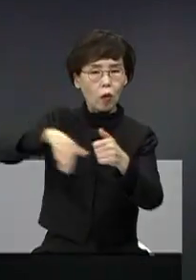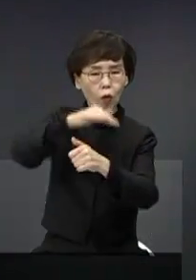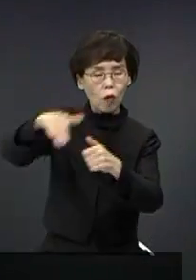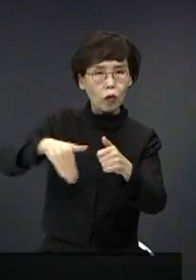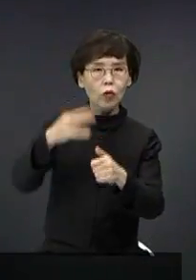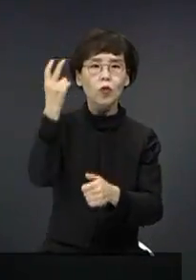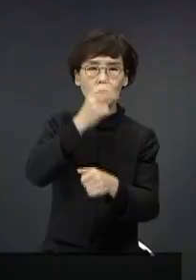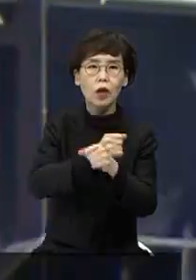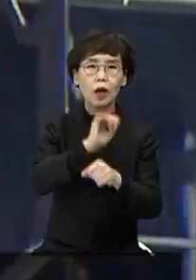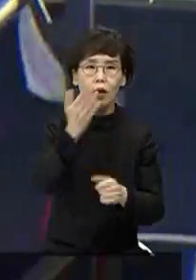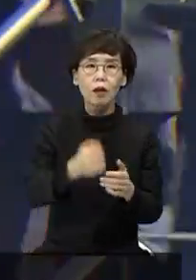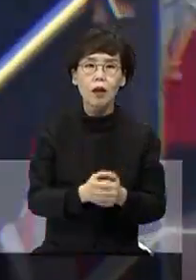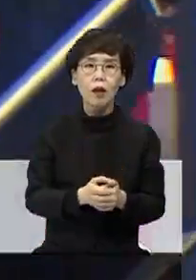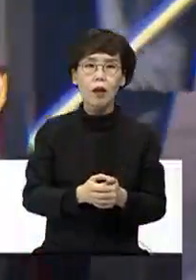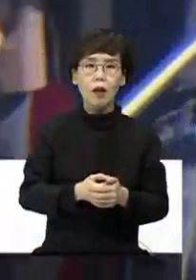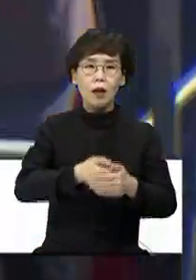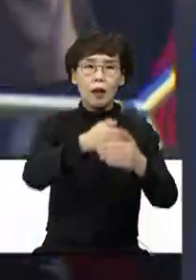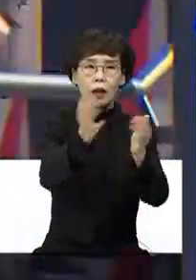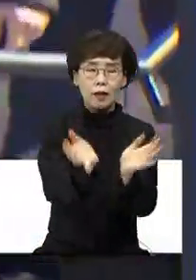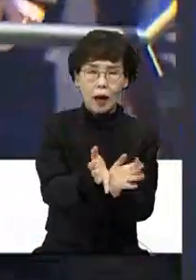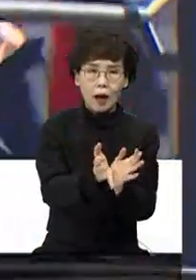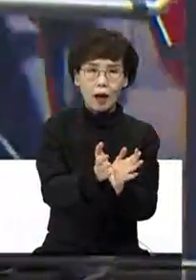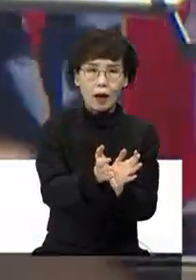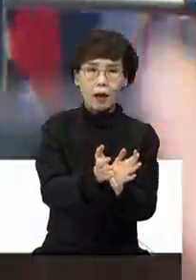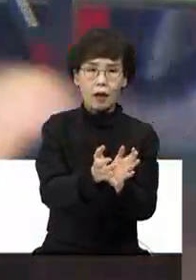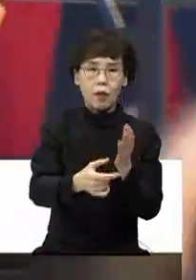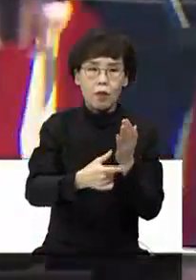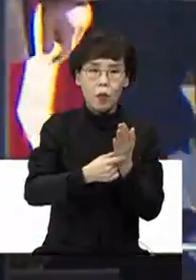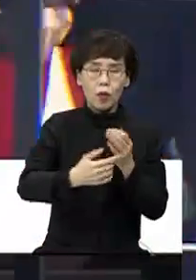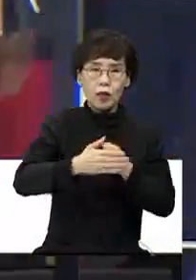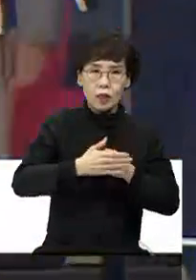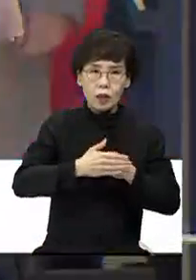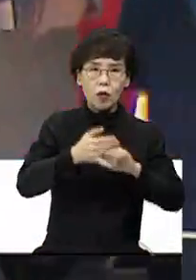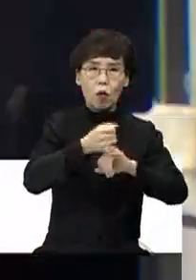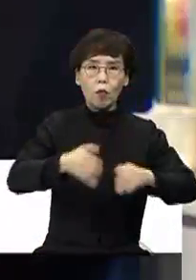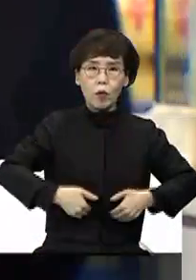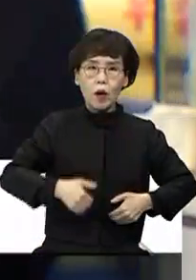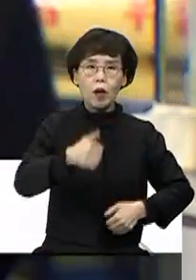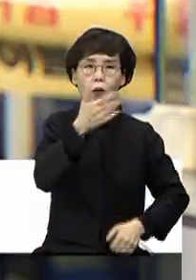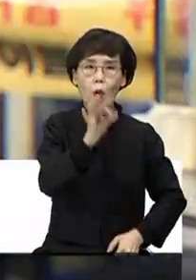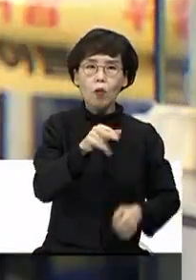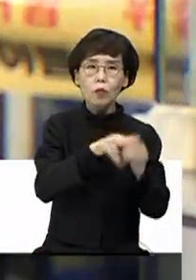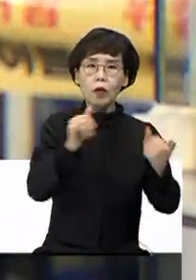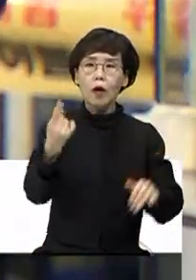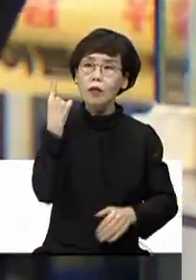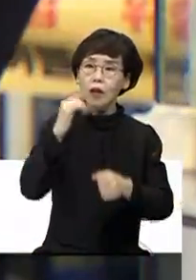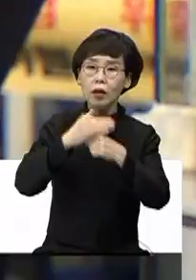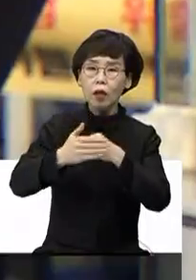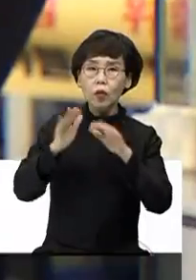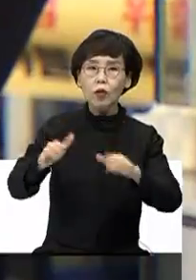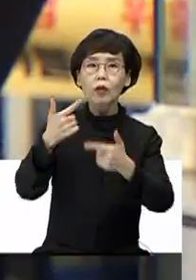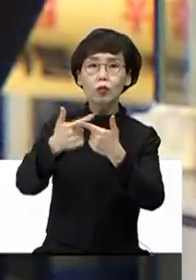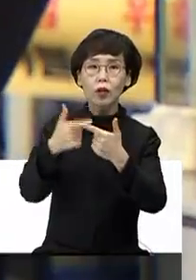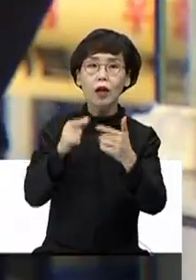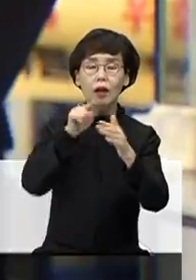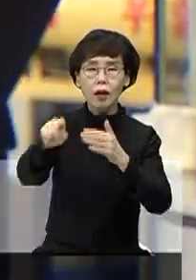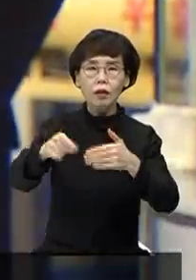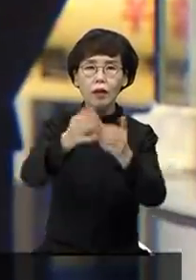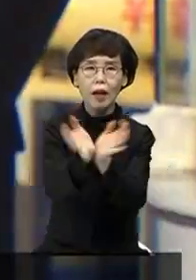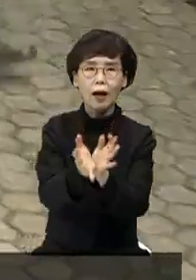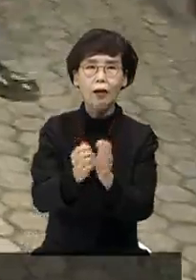실시됩니다. 당심 잡기가 시급한 홍준표 후보는 어제 대구에 이어 오늘은 부산을 찾아 당심에